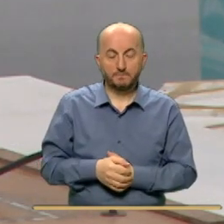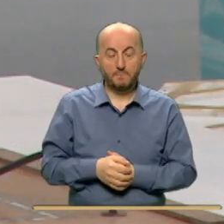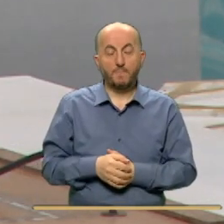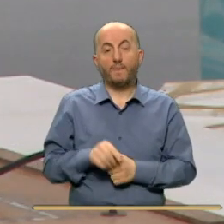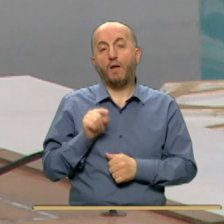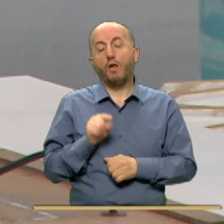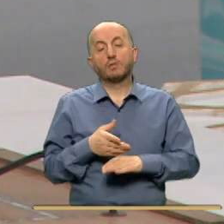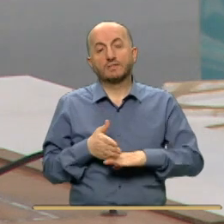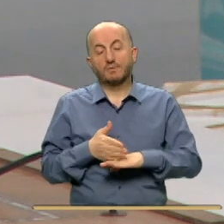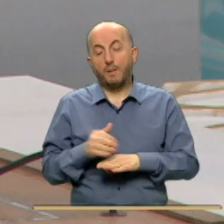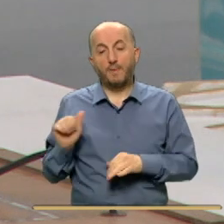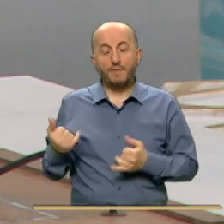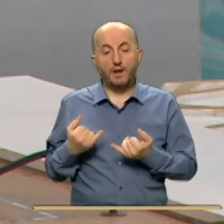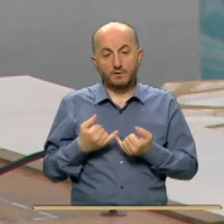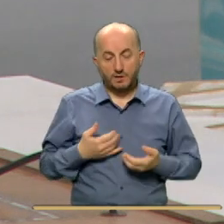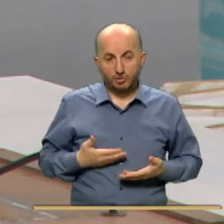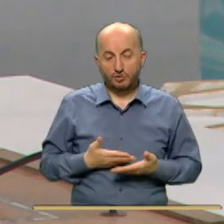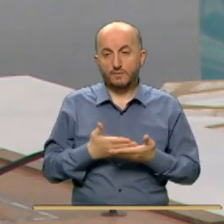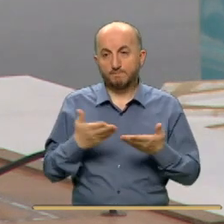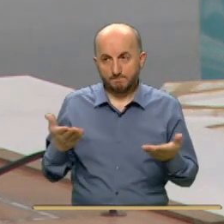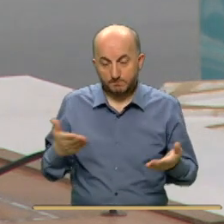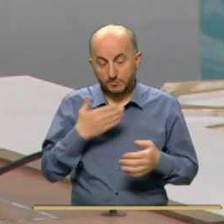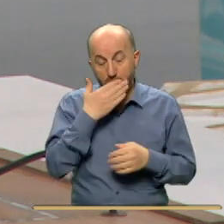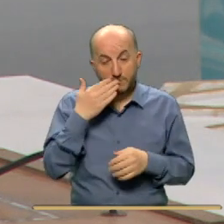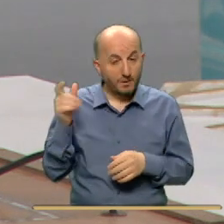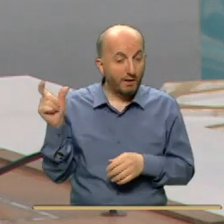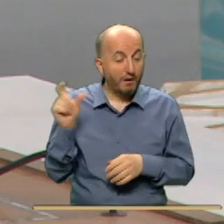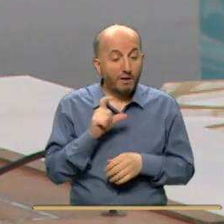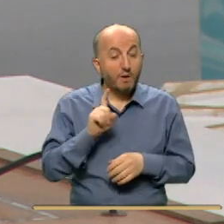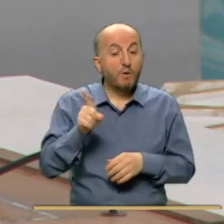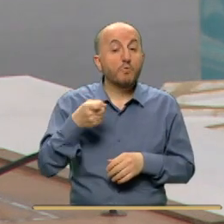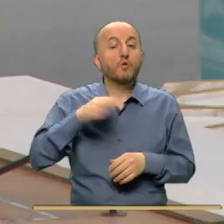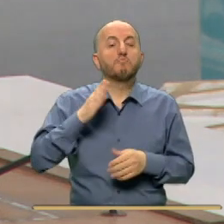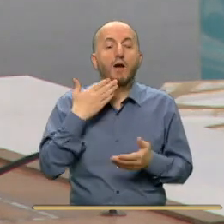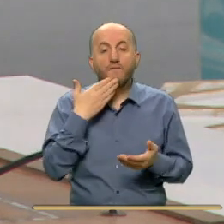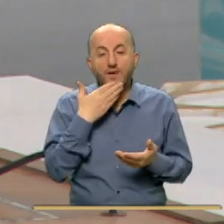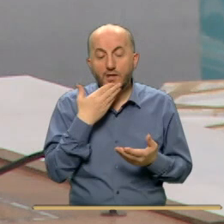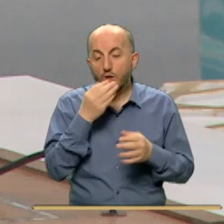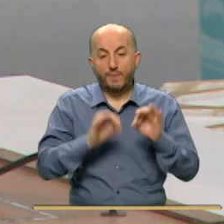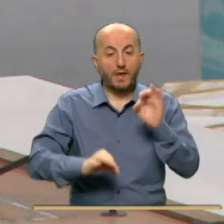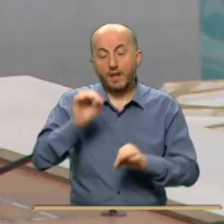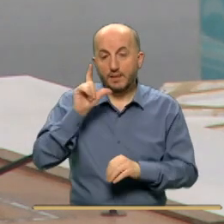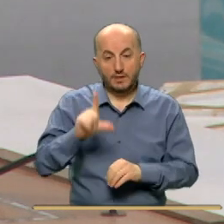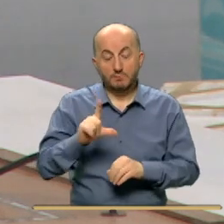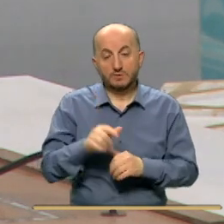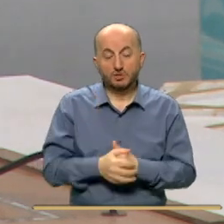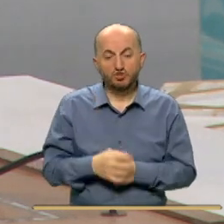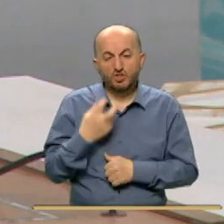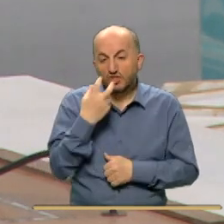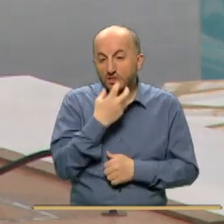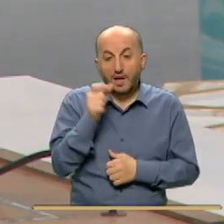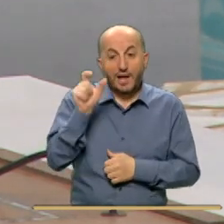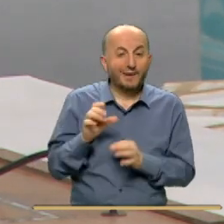Onun için değerli kardeşlerim, aziz müminler, Ramazanları bulunmaz birer fırsatlar olarak değerlendirmeliyiz. Şair ne güzel